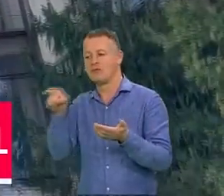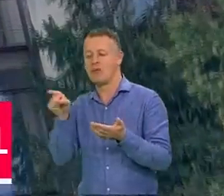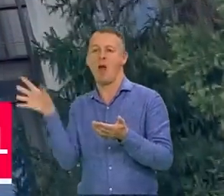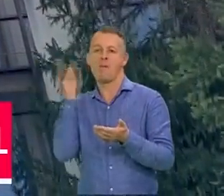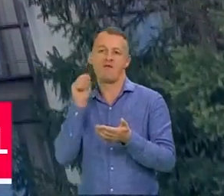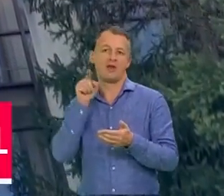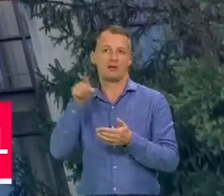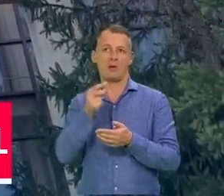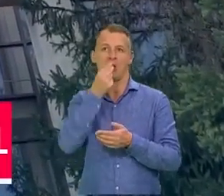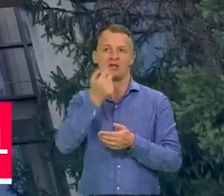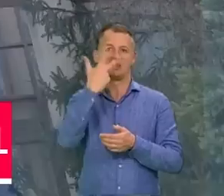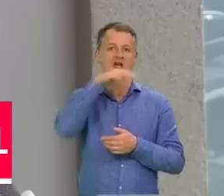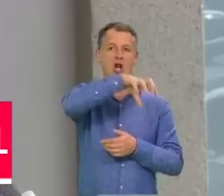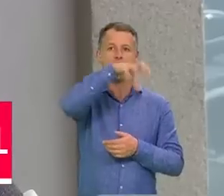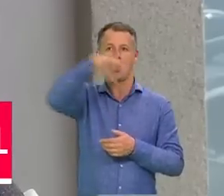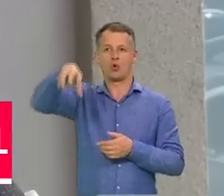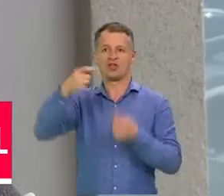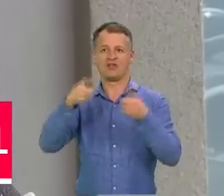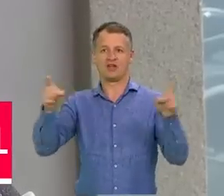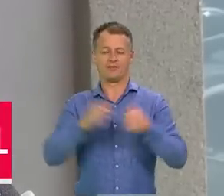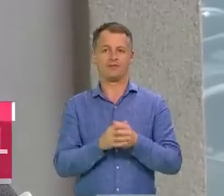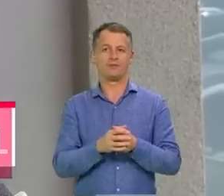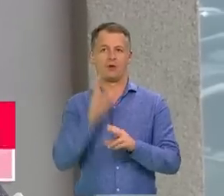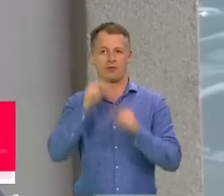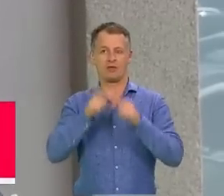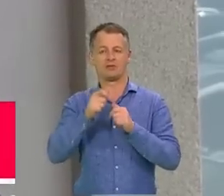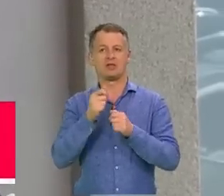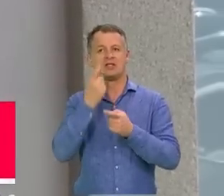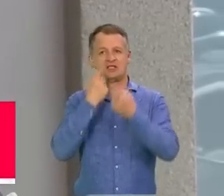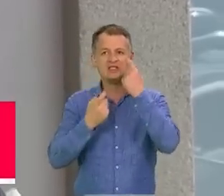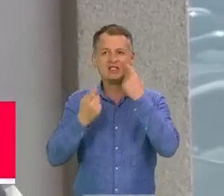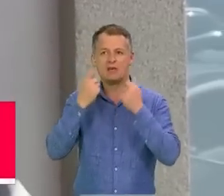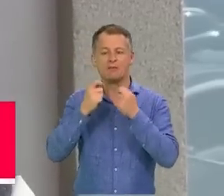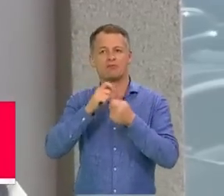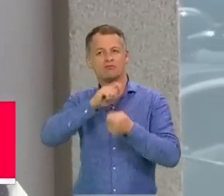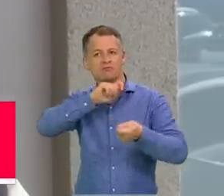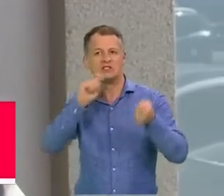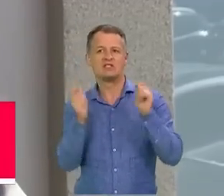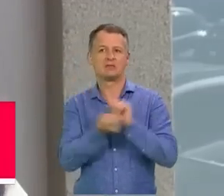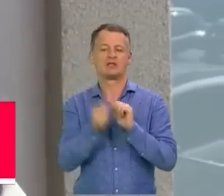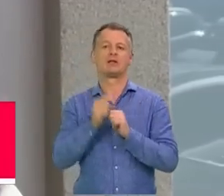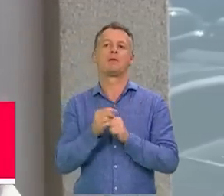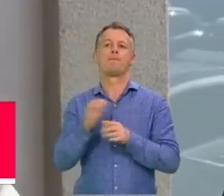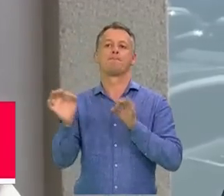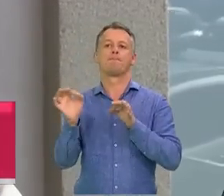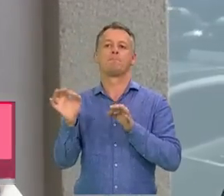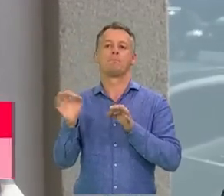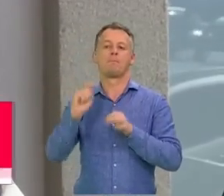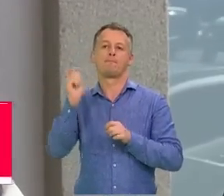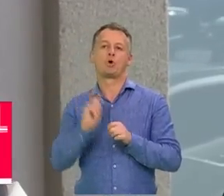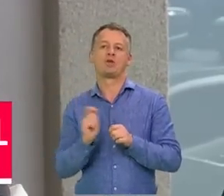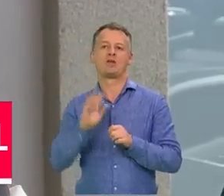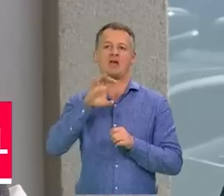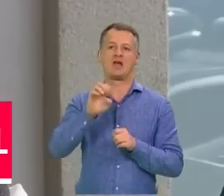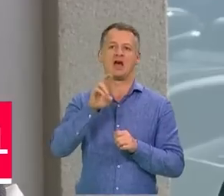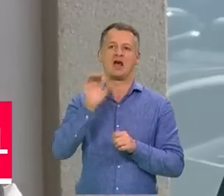servit masa în trei locații diferite. Este vorba despre un schimb de experiență în cadrul unui proiect Erasmus care se